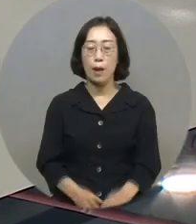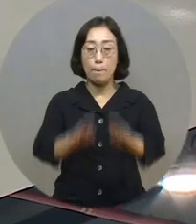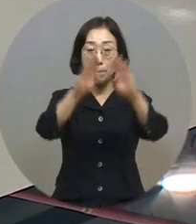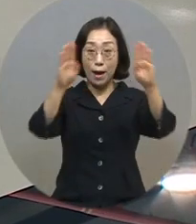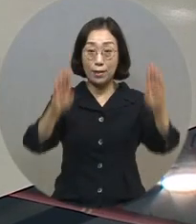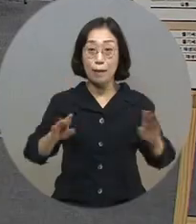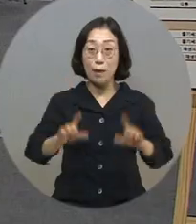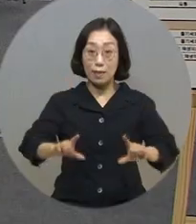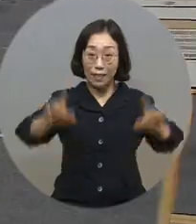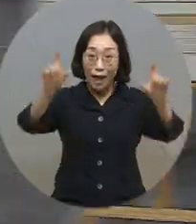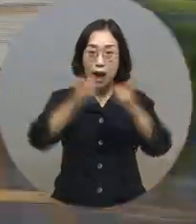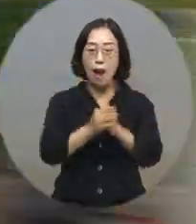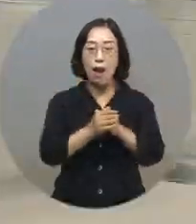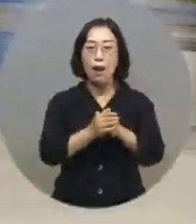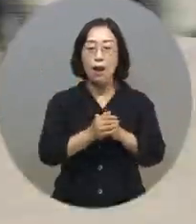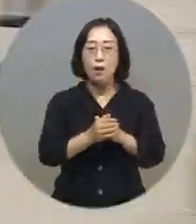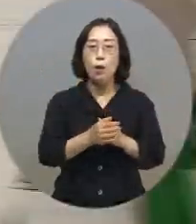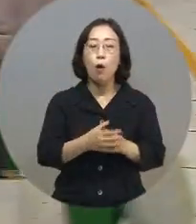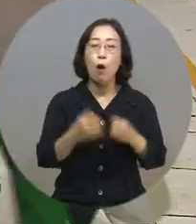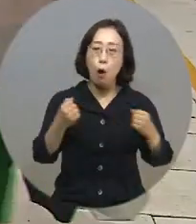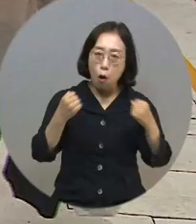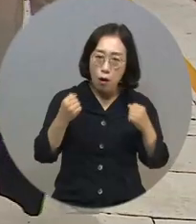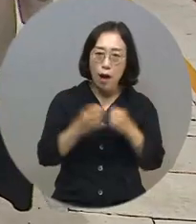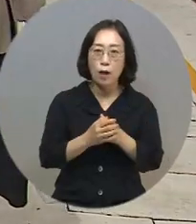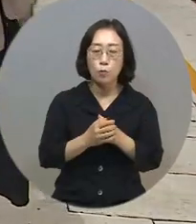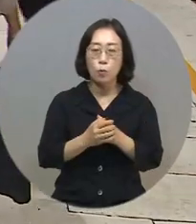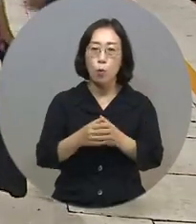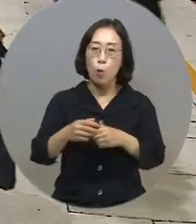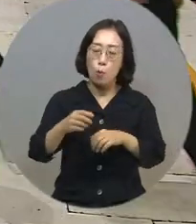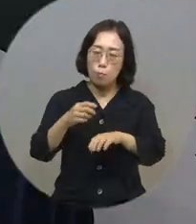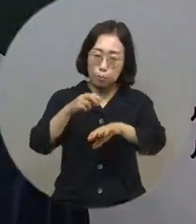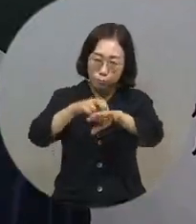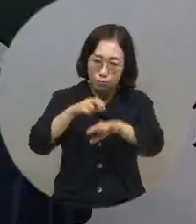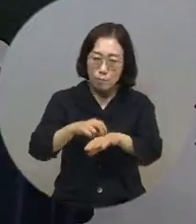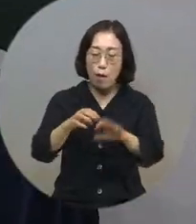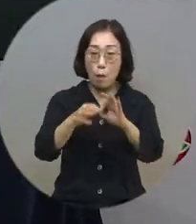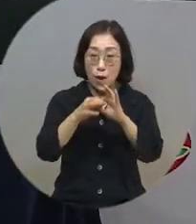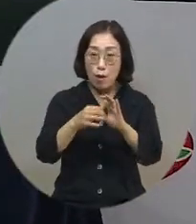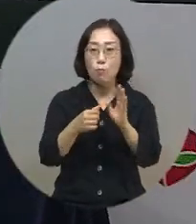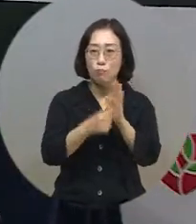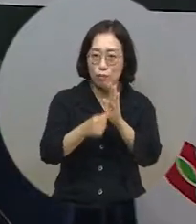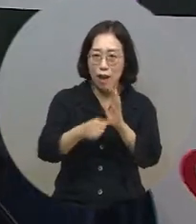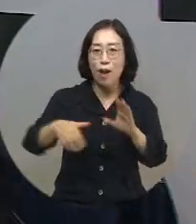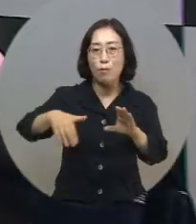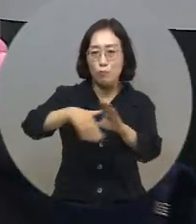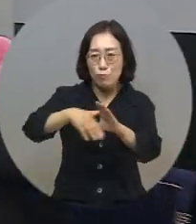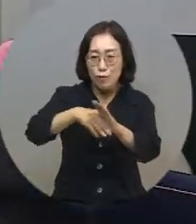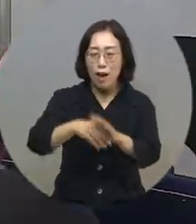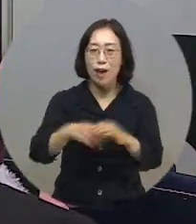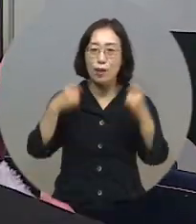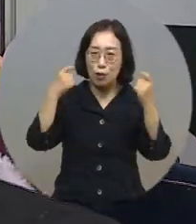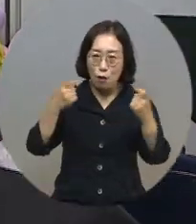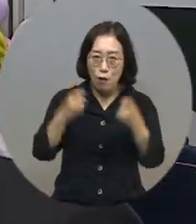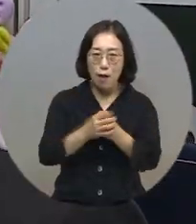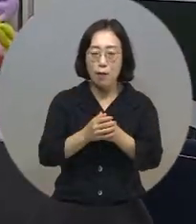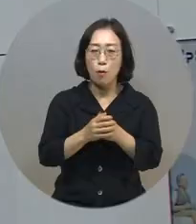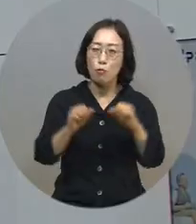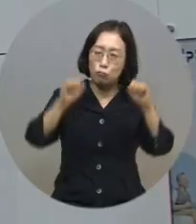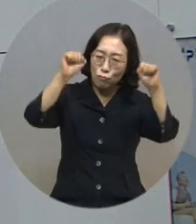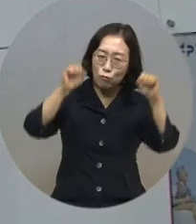박람회에는 실버용품, 건강관리기기, 메디컬 제품, 리빙라이프 제품부터 문화, 여행, 스포츠,